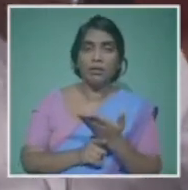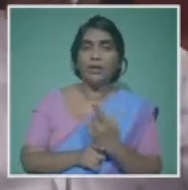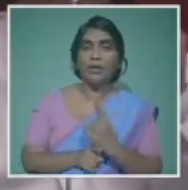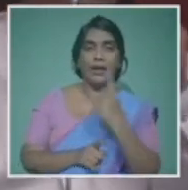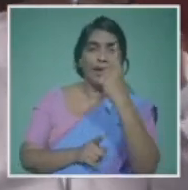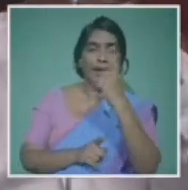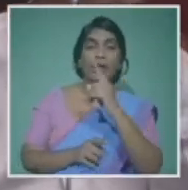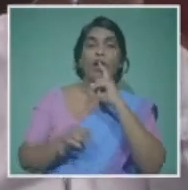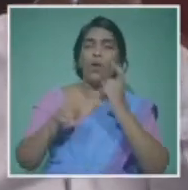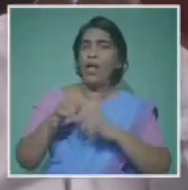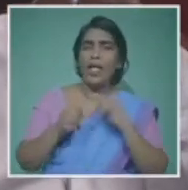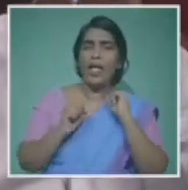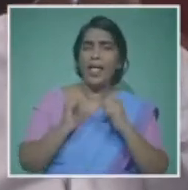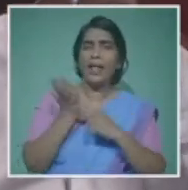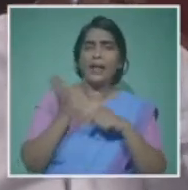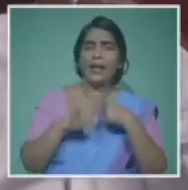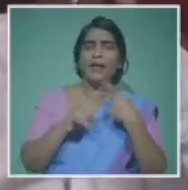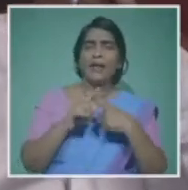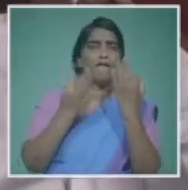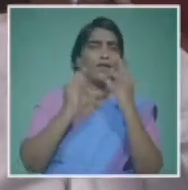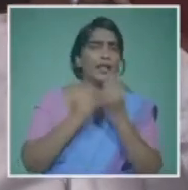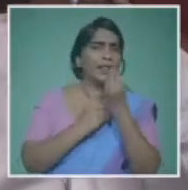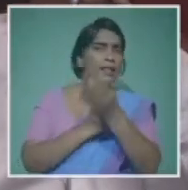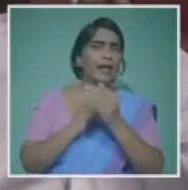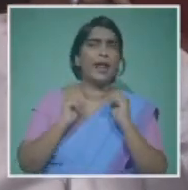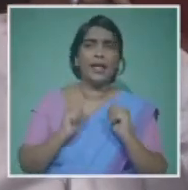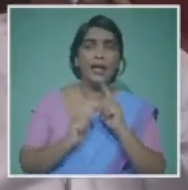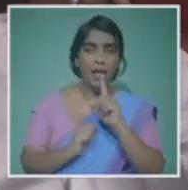එක්කෙනෙක් නැගිටලා ඇහුවද ඇයි මේ බදුසාන දෙන්නේ කියලා?